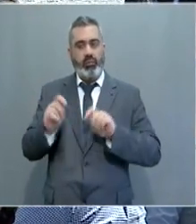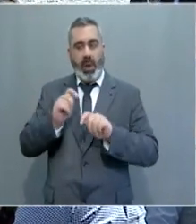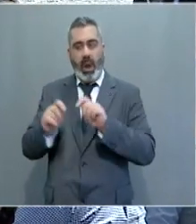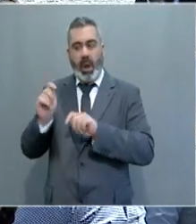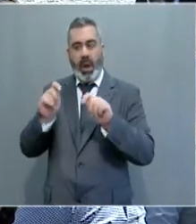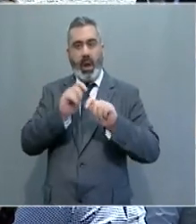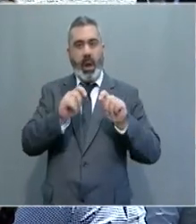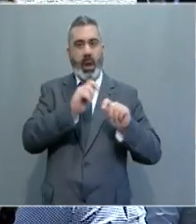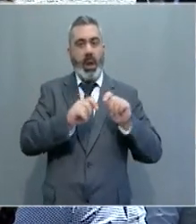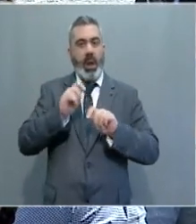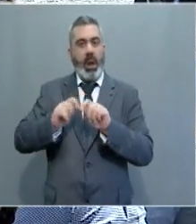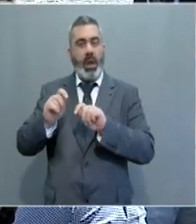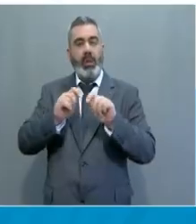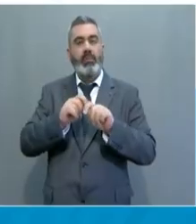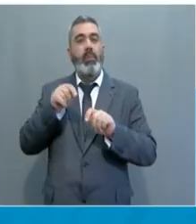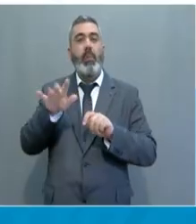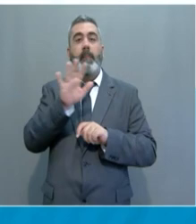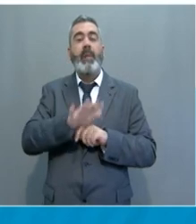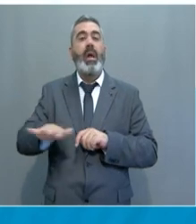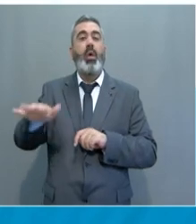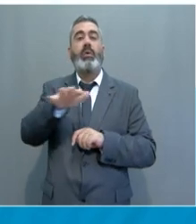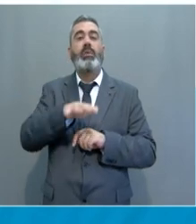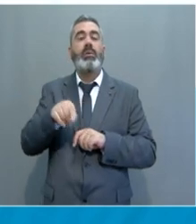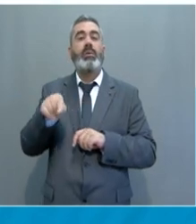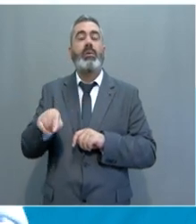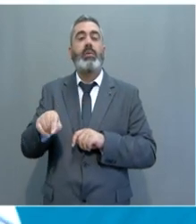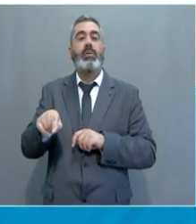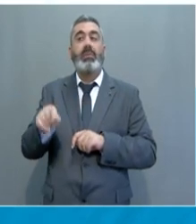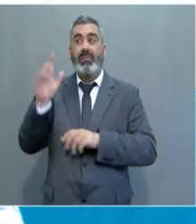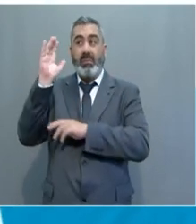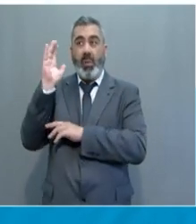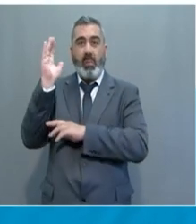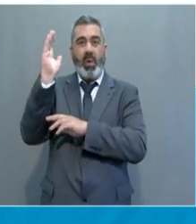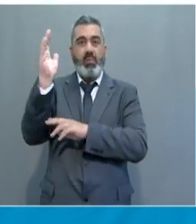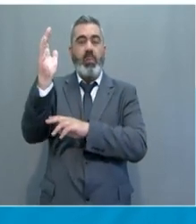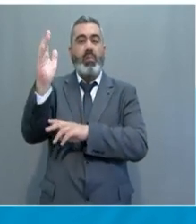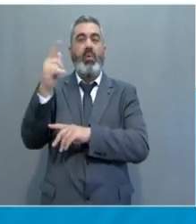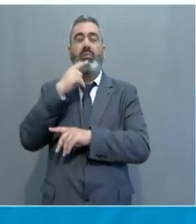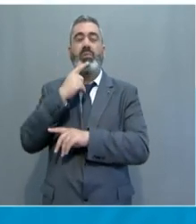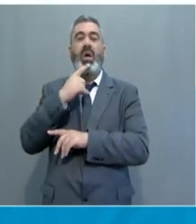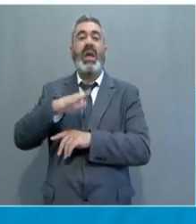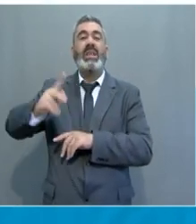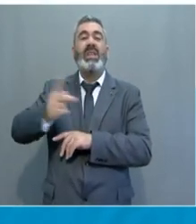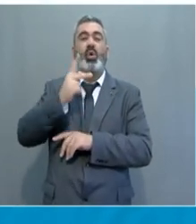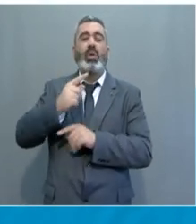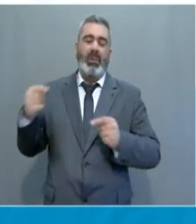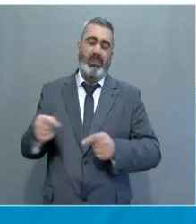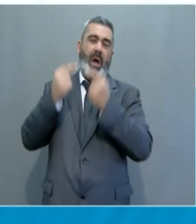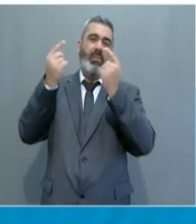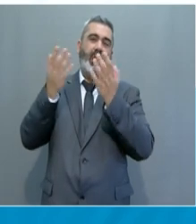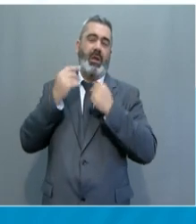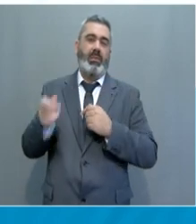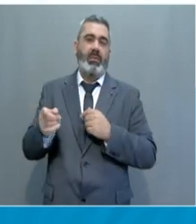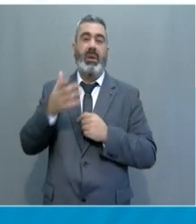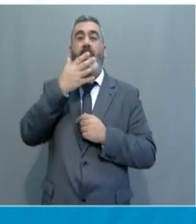ΑΠΕ θα γίνουν σε περιοχές όπου δεν θα έχουμε έντονες συγκρούσεις με τοπικές κοινωνίες και τα έργα αυτά δεν μπορούν